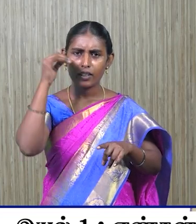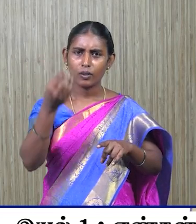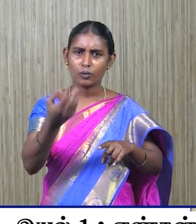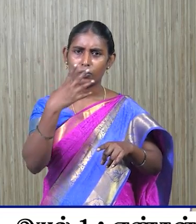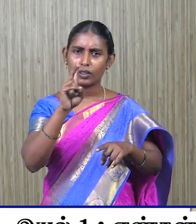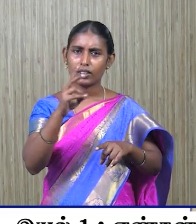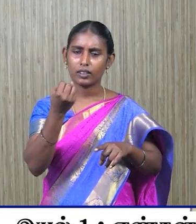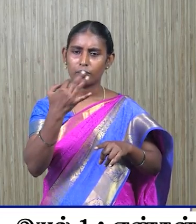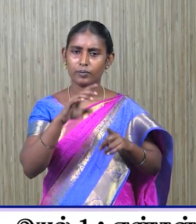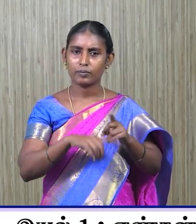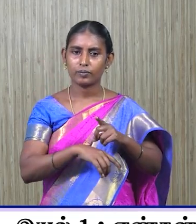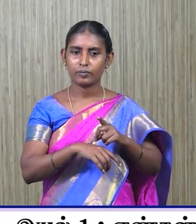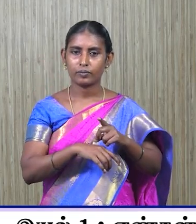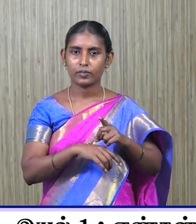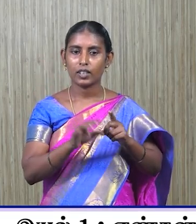பார்க்கலாம்.